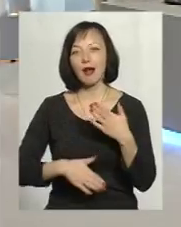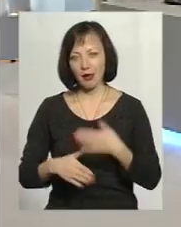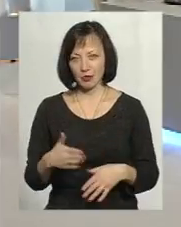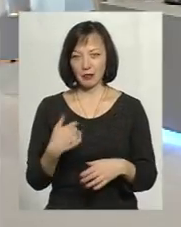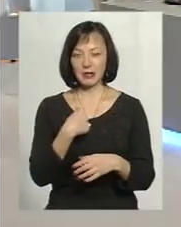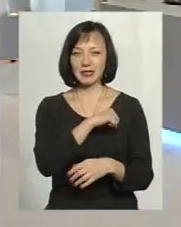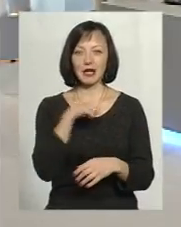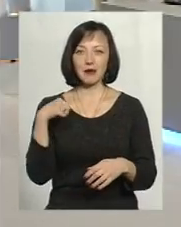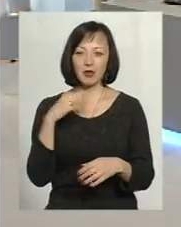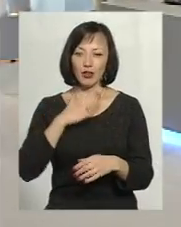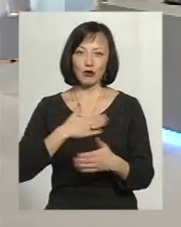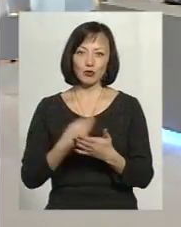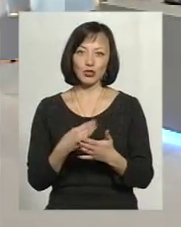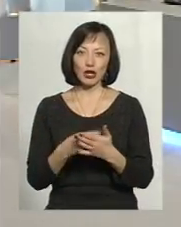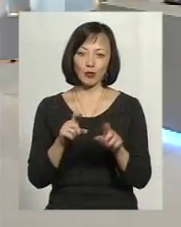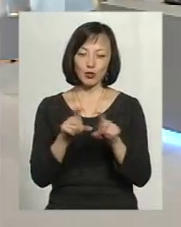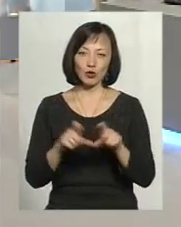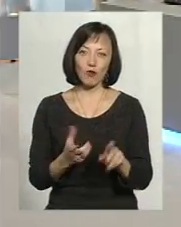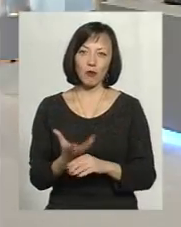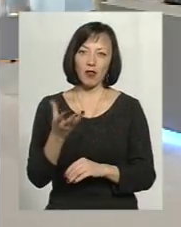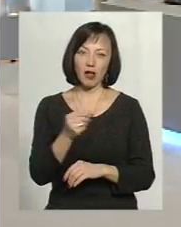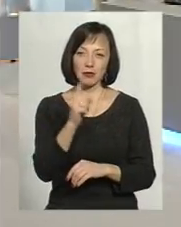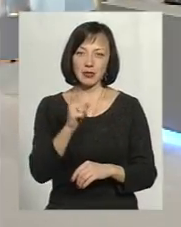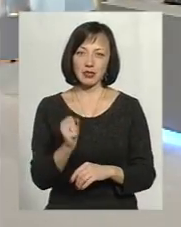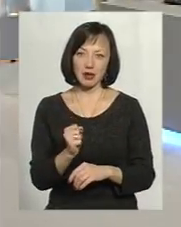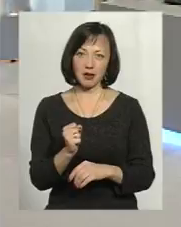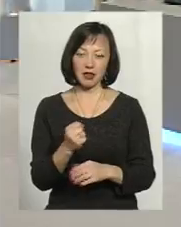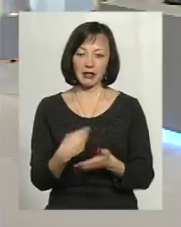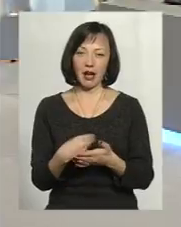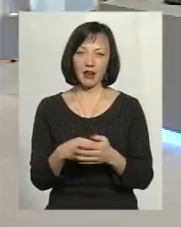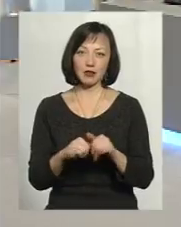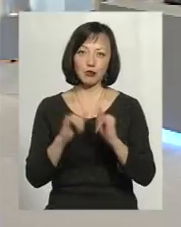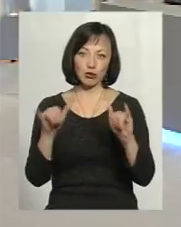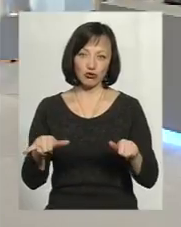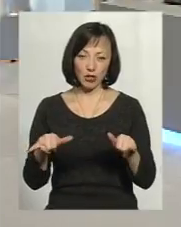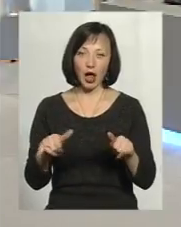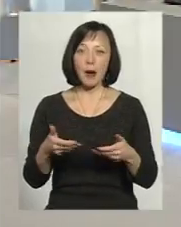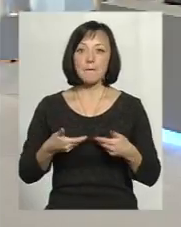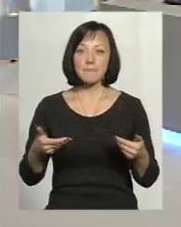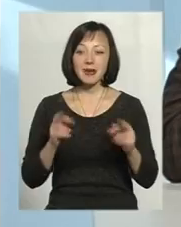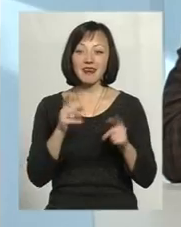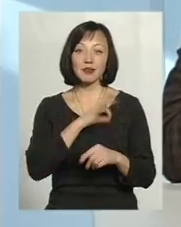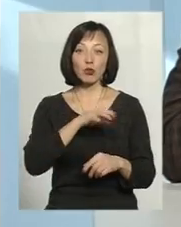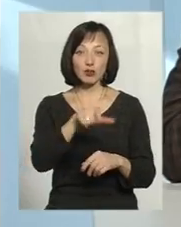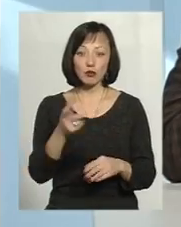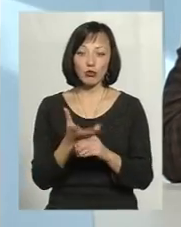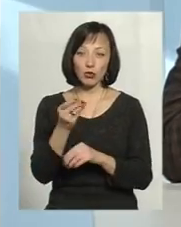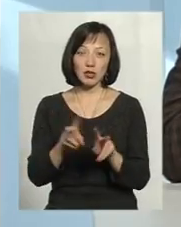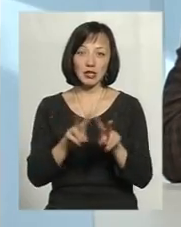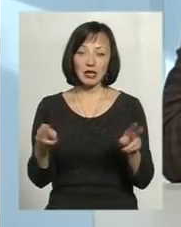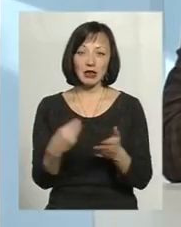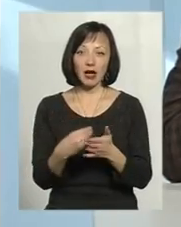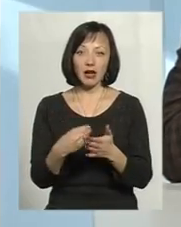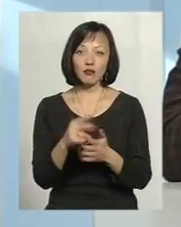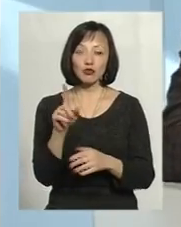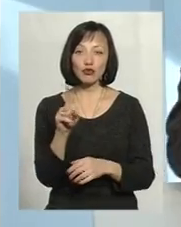самі нашими бюджетними установами платимо за, по тих самих тарифах збільшених. Ми, як споживачі, платимо по тих самих тарифах, що і